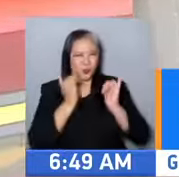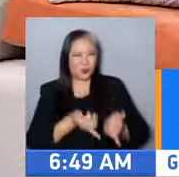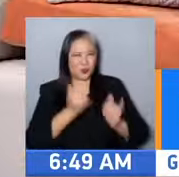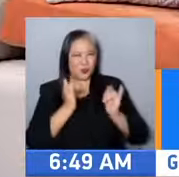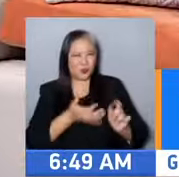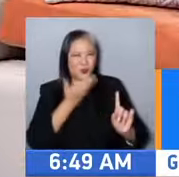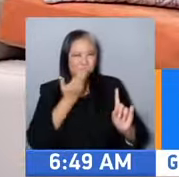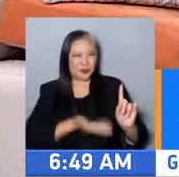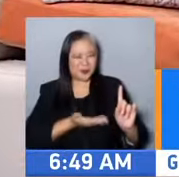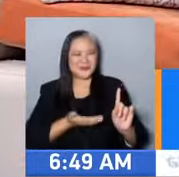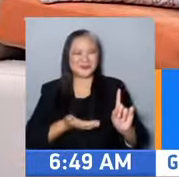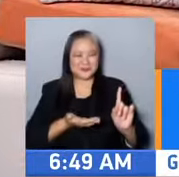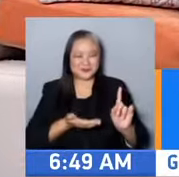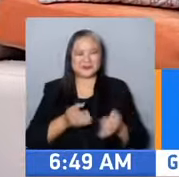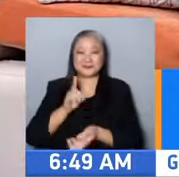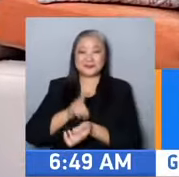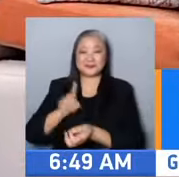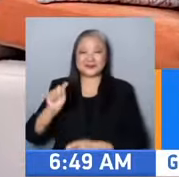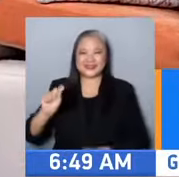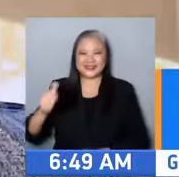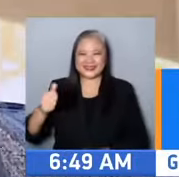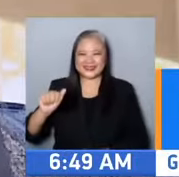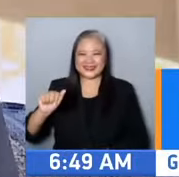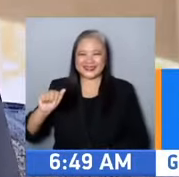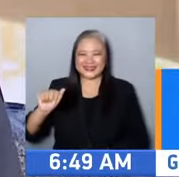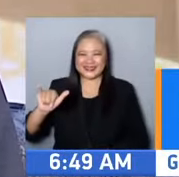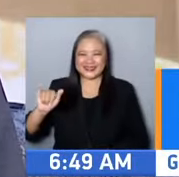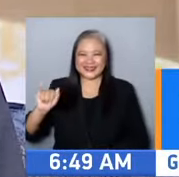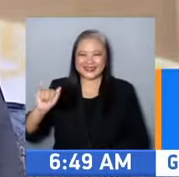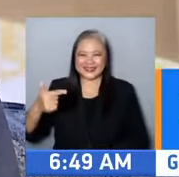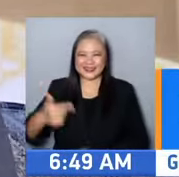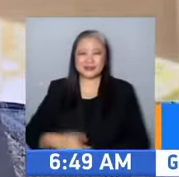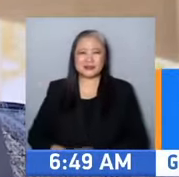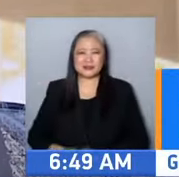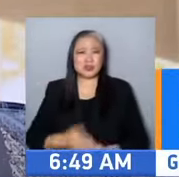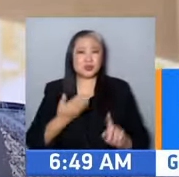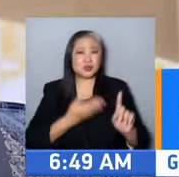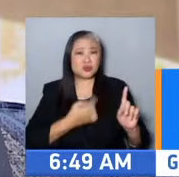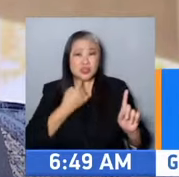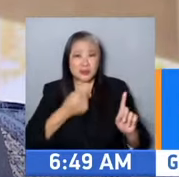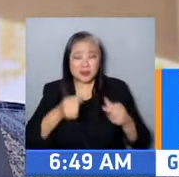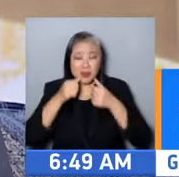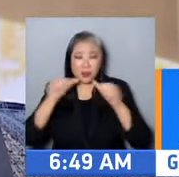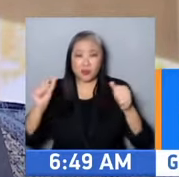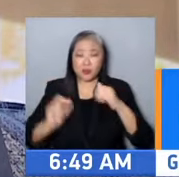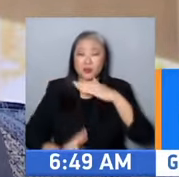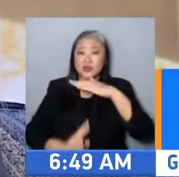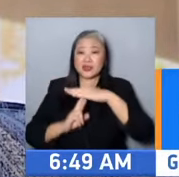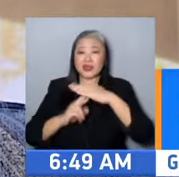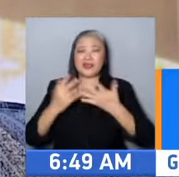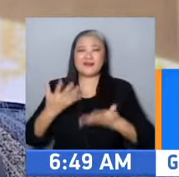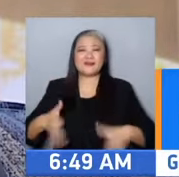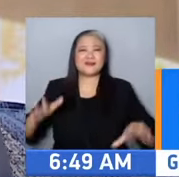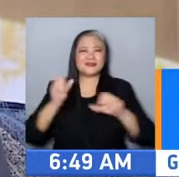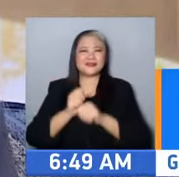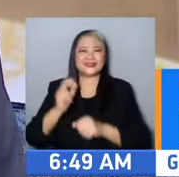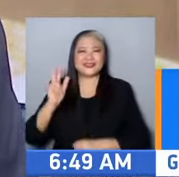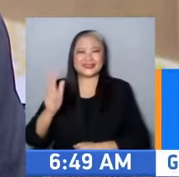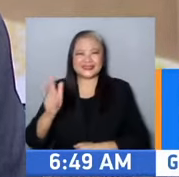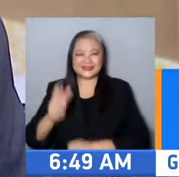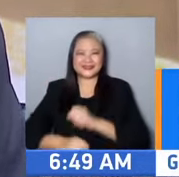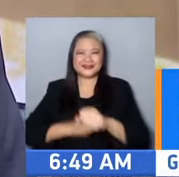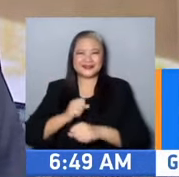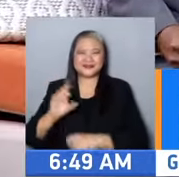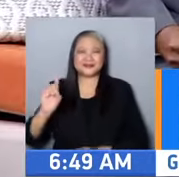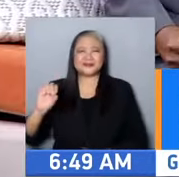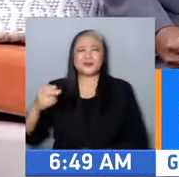Tayad, eto eh, naku, ang lungkot naman. Inanunsyo mo nga yung magre-retiro na kayo matapos ang mayigit tatlong dekada sa DOH. Anong mamimiss mo?